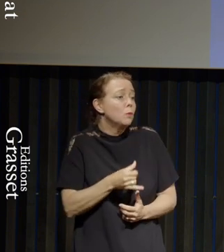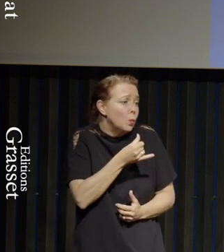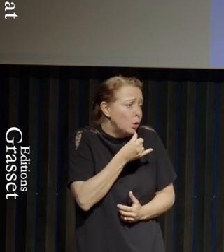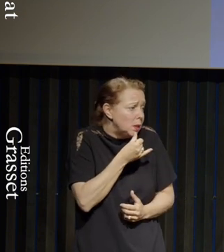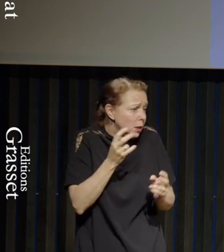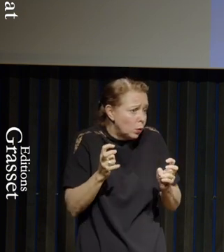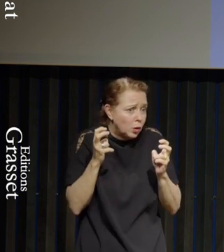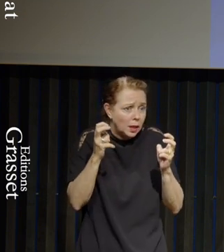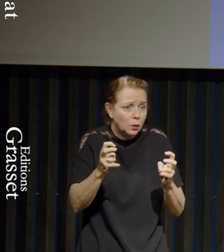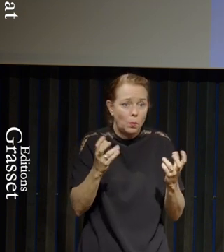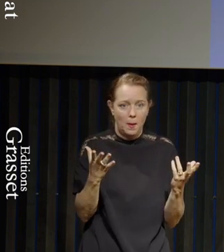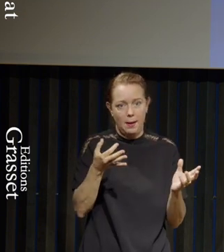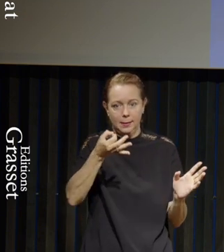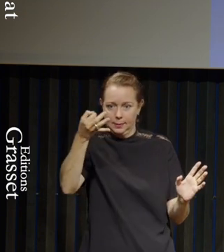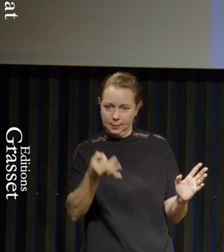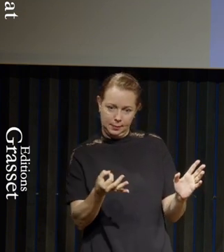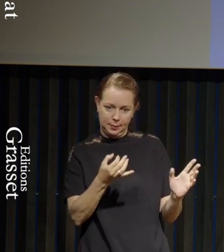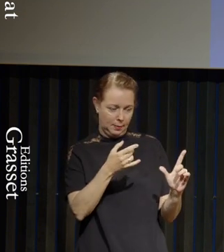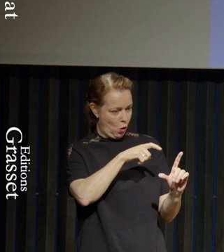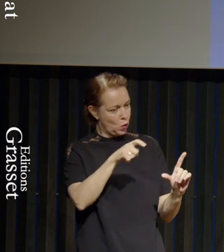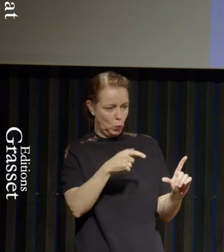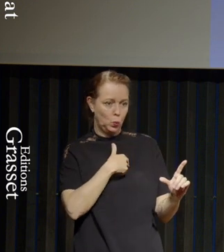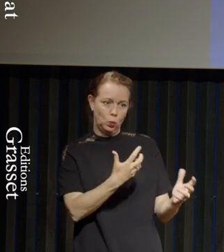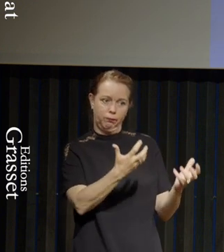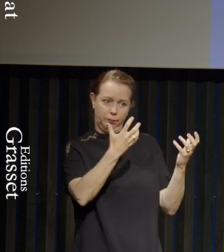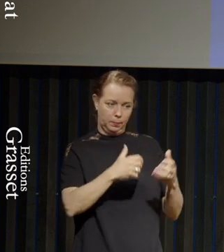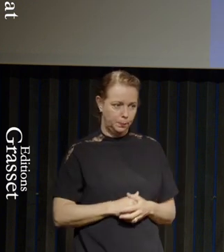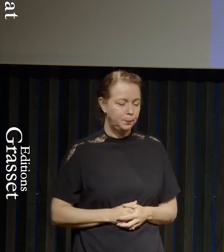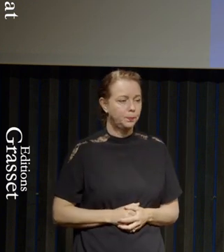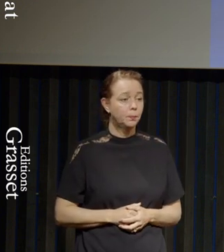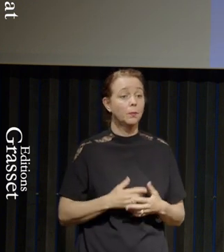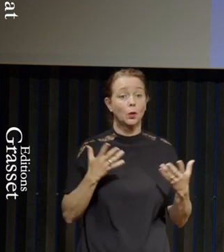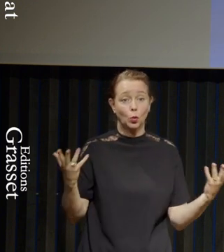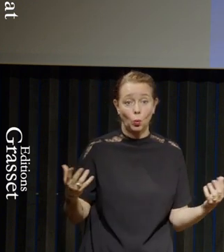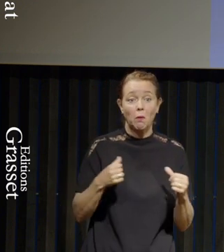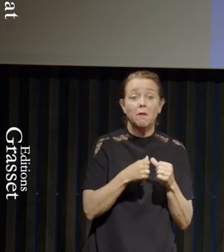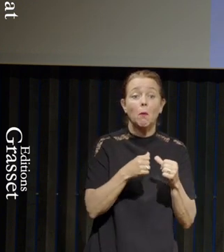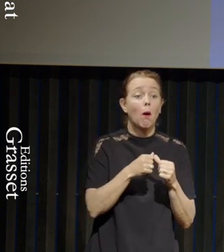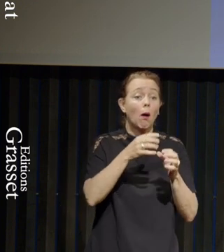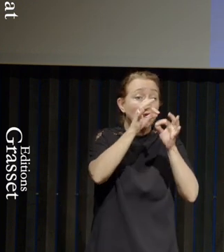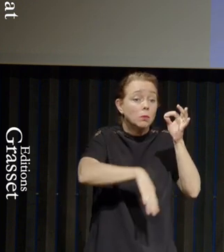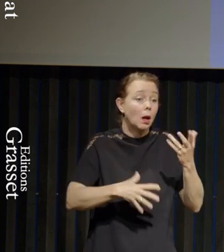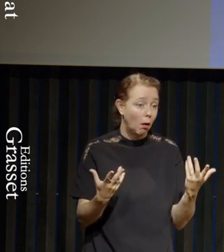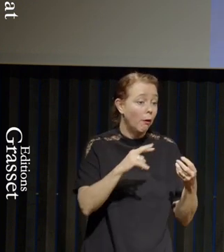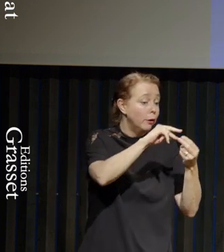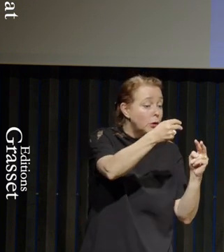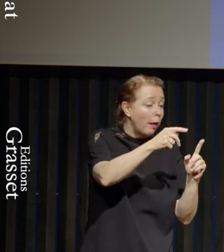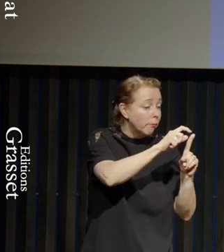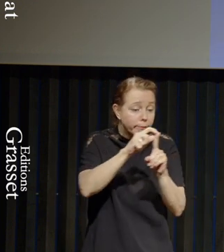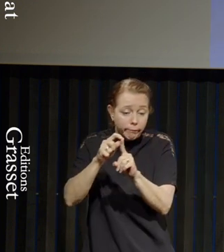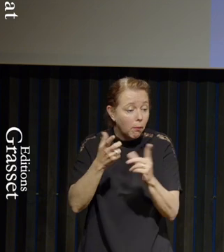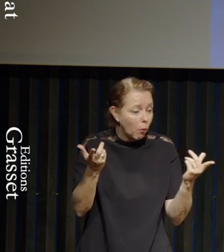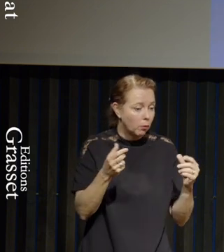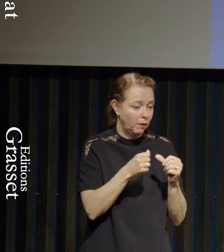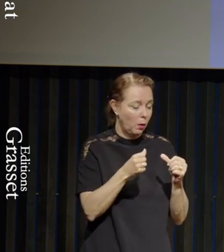mais statistiquement significative. Alors, qu'est-ce qu'on fait avec cette constellation de gènes? Eh bien, on va s'intéresser